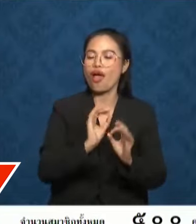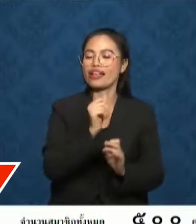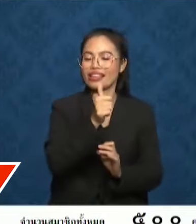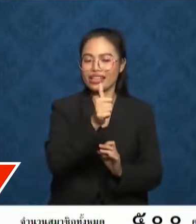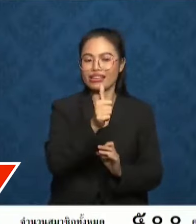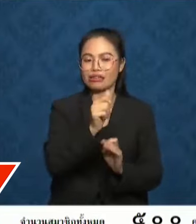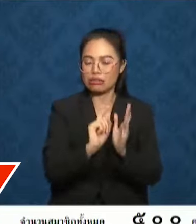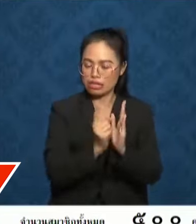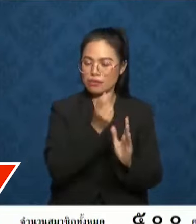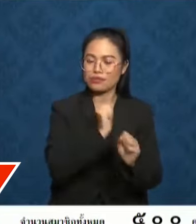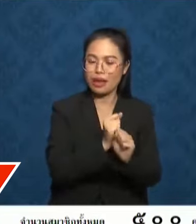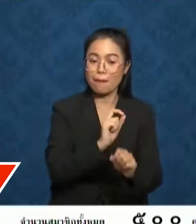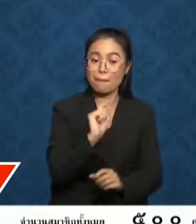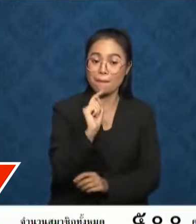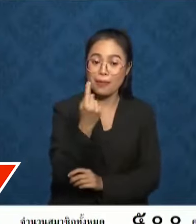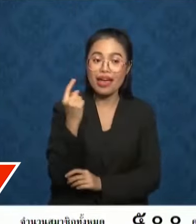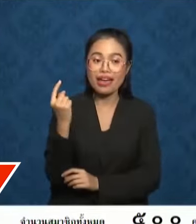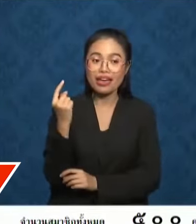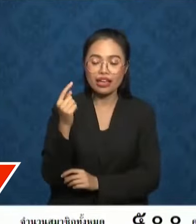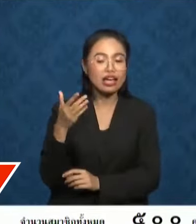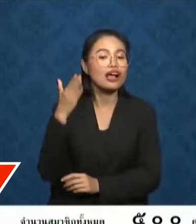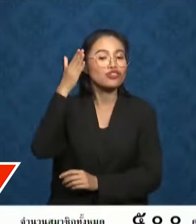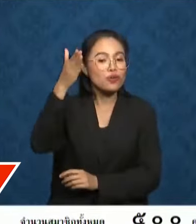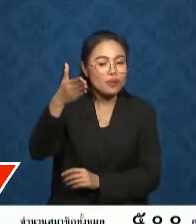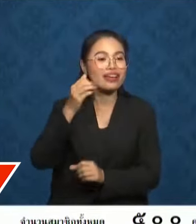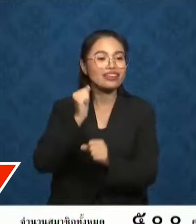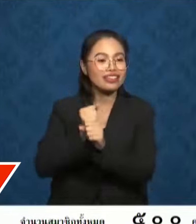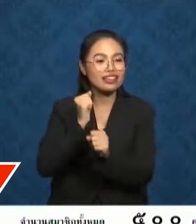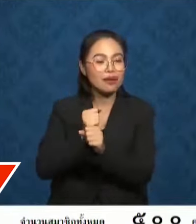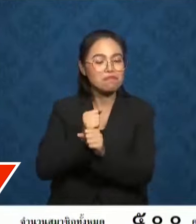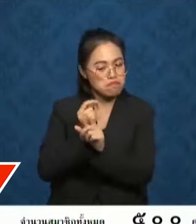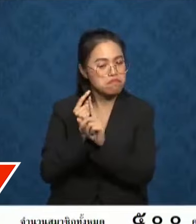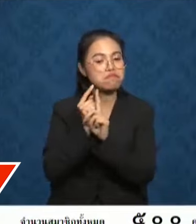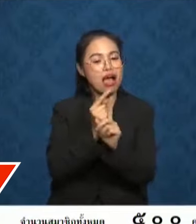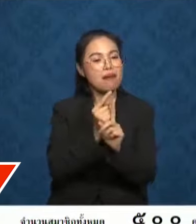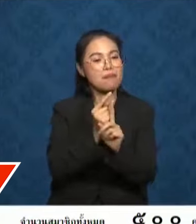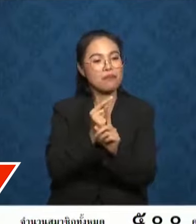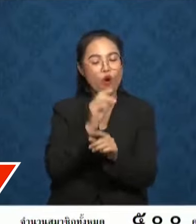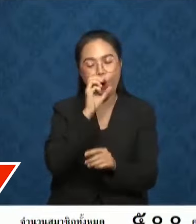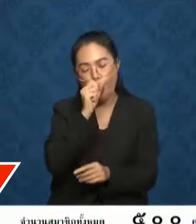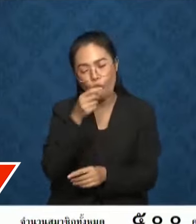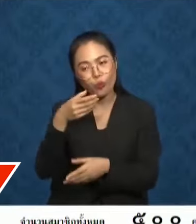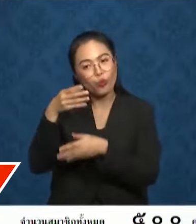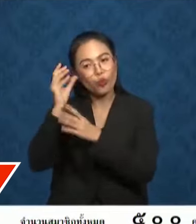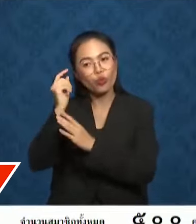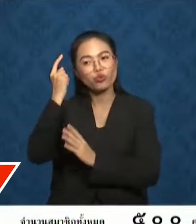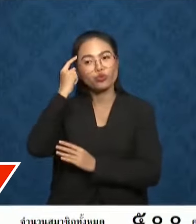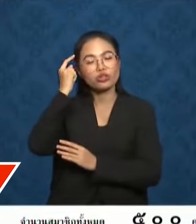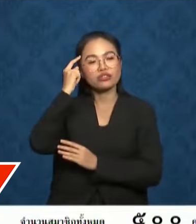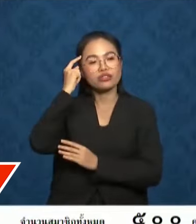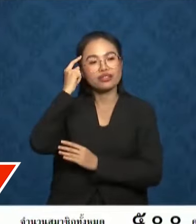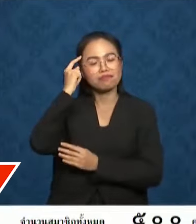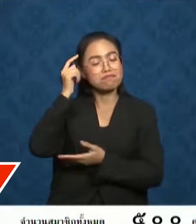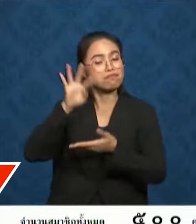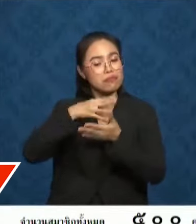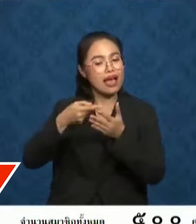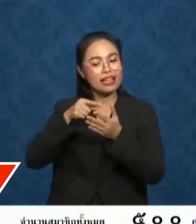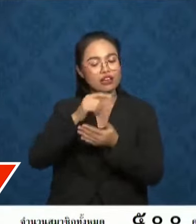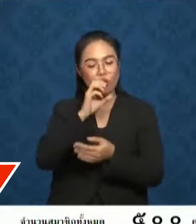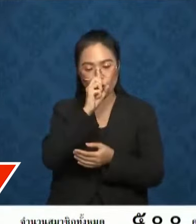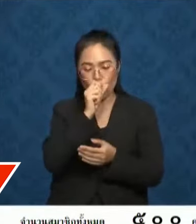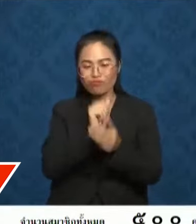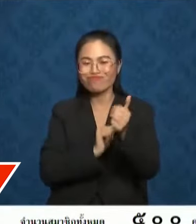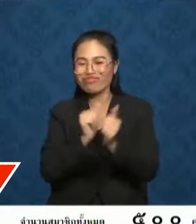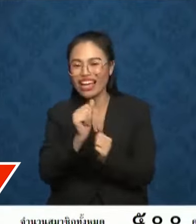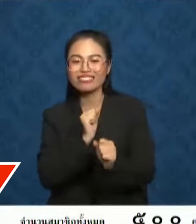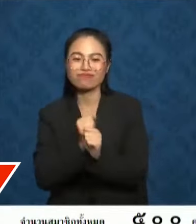ี่หน้าทจะดำเนินตามผมกต้องไปทบทวนนะครัว่าเราก็จะต้องงำแ